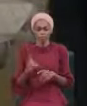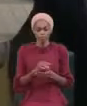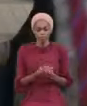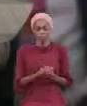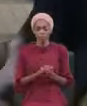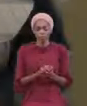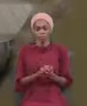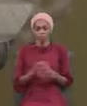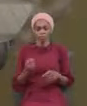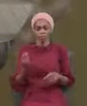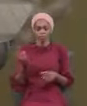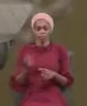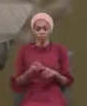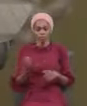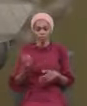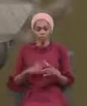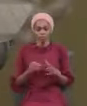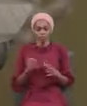verset